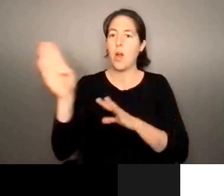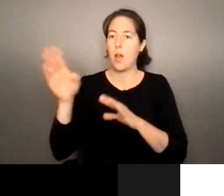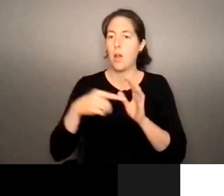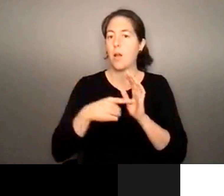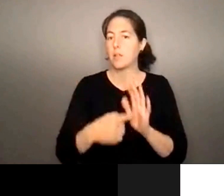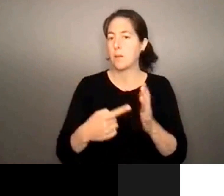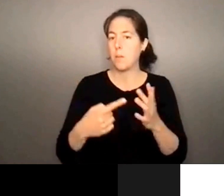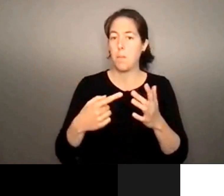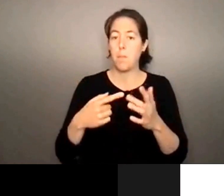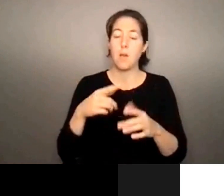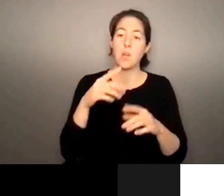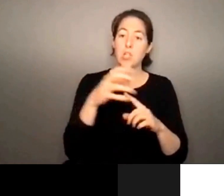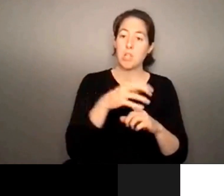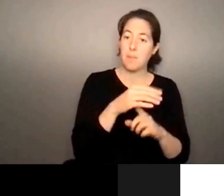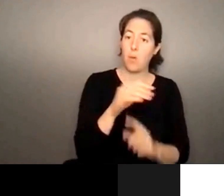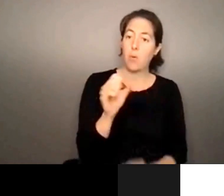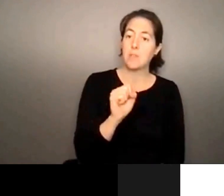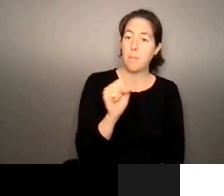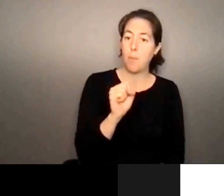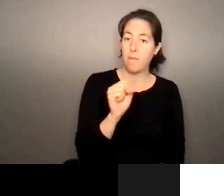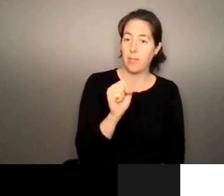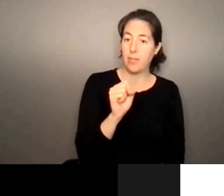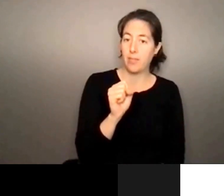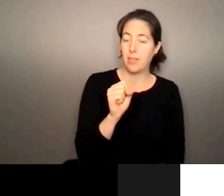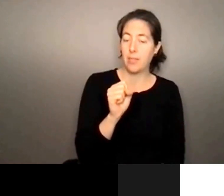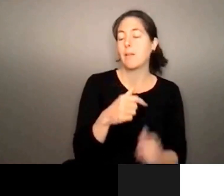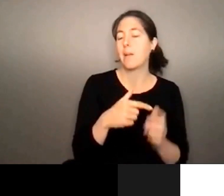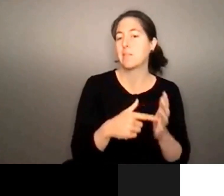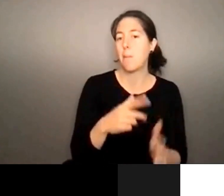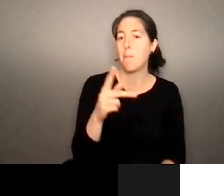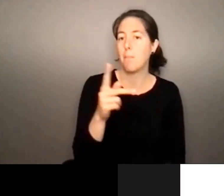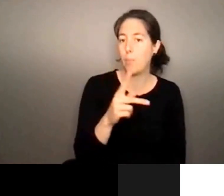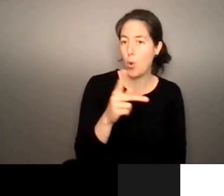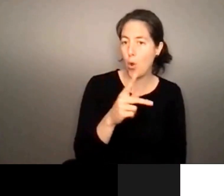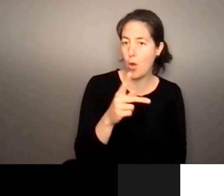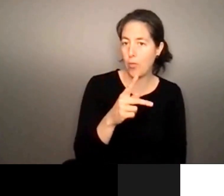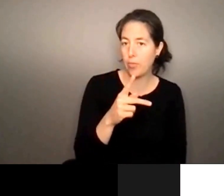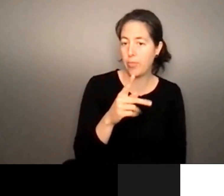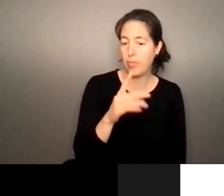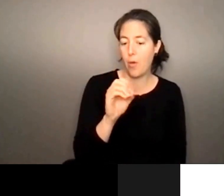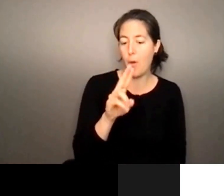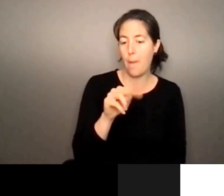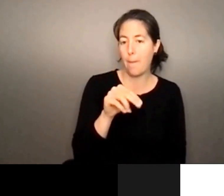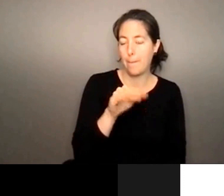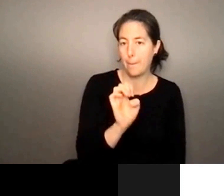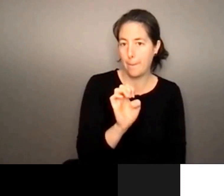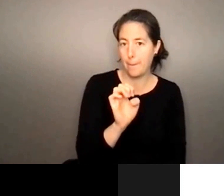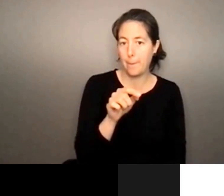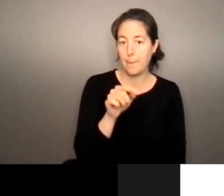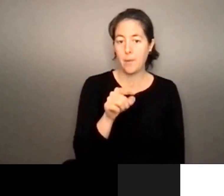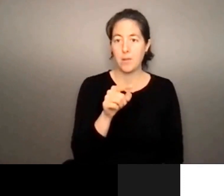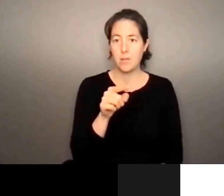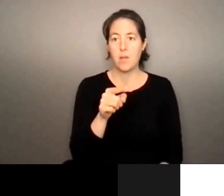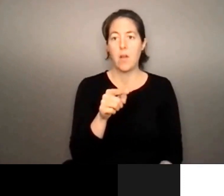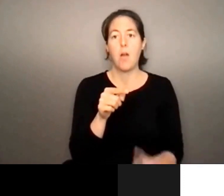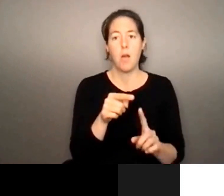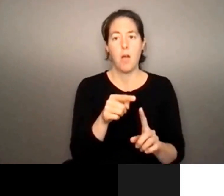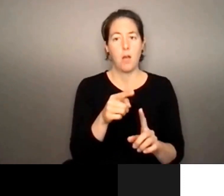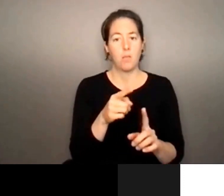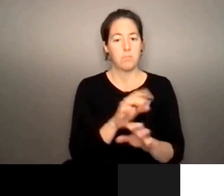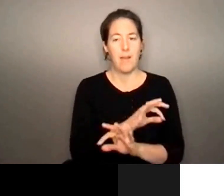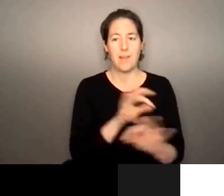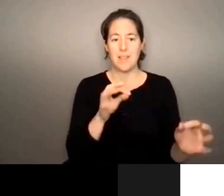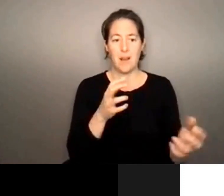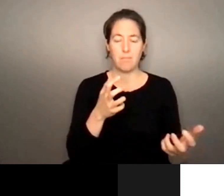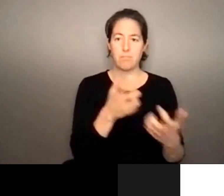champignons s'approfitent, puis en particulier des pleurotes, dont les pleurotes de l'orme, vont être réputés pour être d'excellents compagnons pour